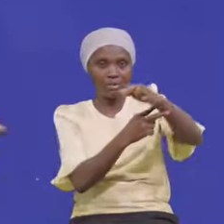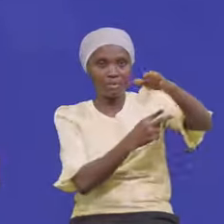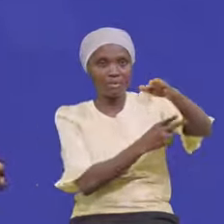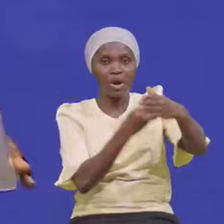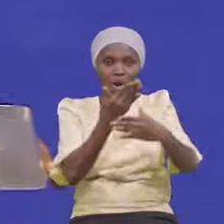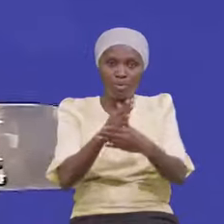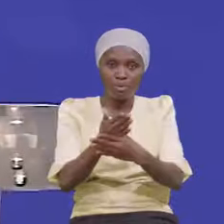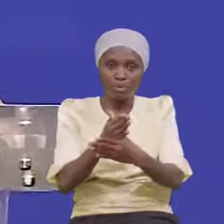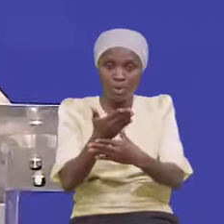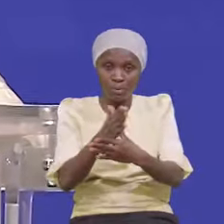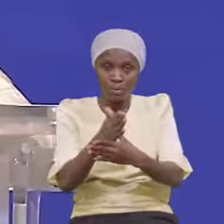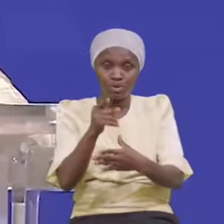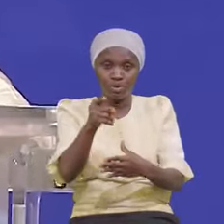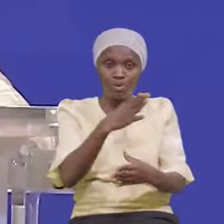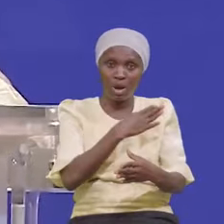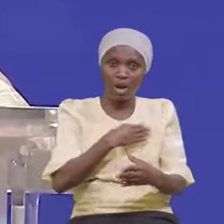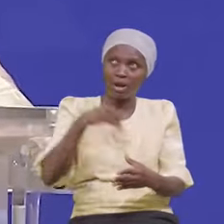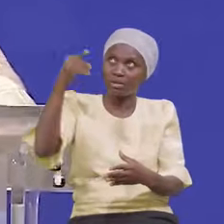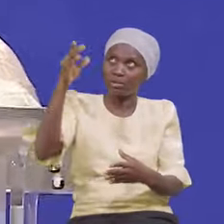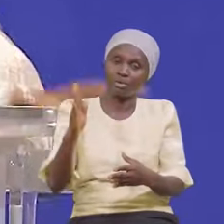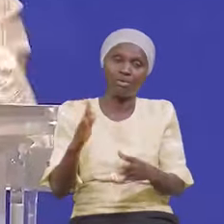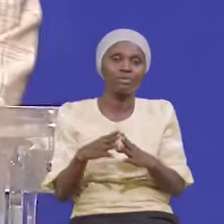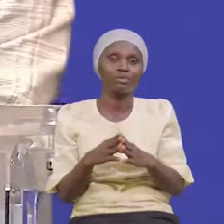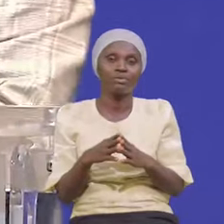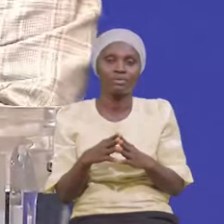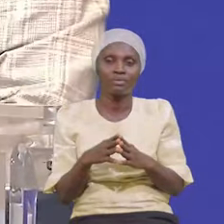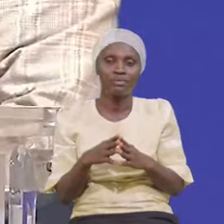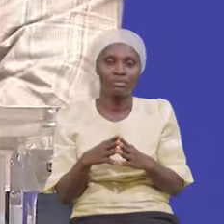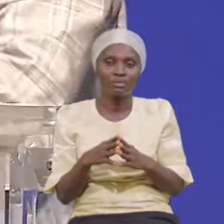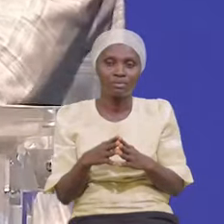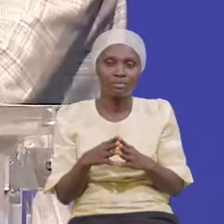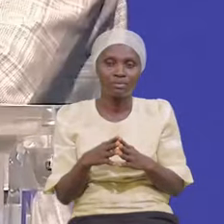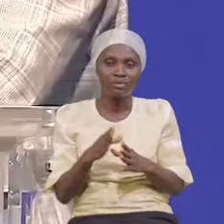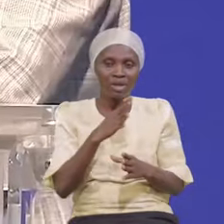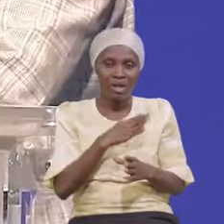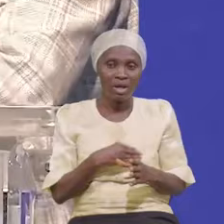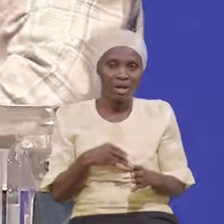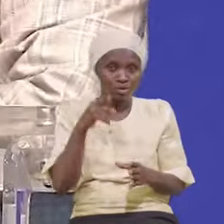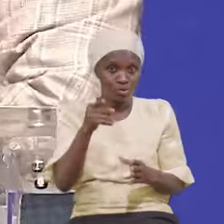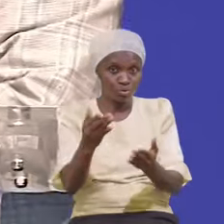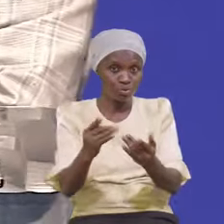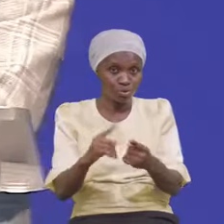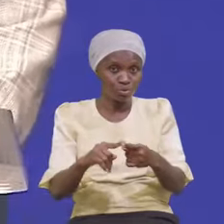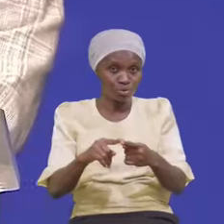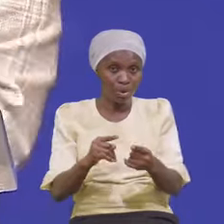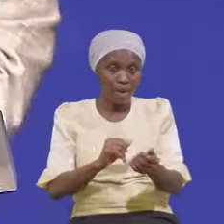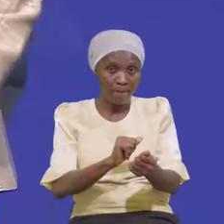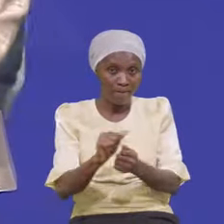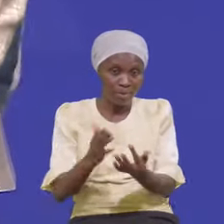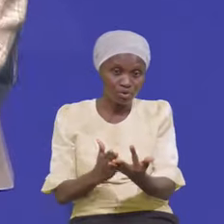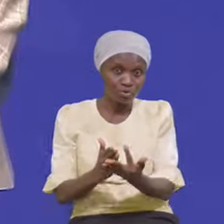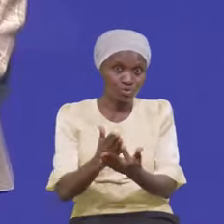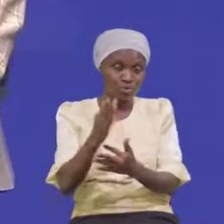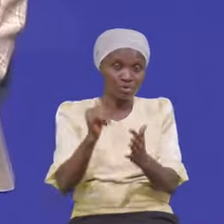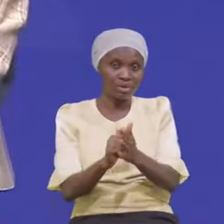and God. ఆయన మీకును దేవునికి మధ్య వారధి నిర్మాణం చేశాడు. You want to go through that bridge? మీరు ఆ బ్రిడ్జ్ ద్వారా